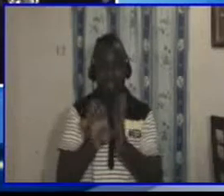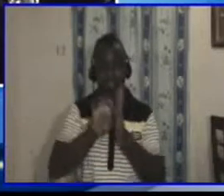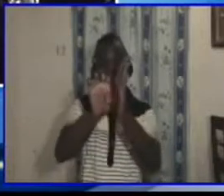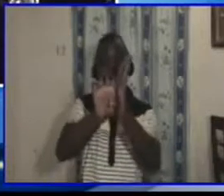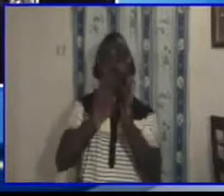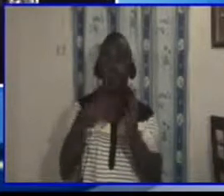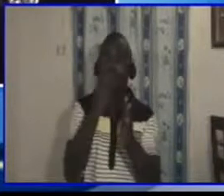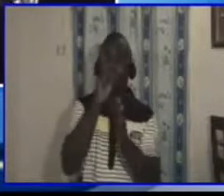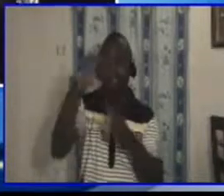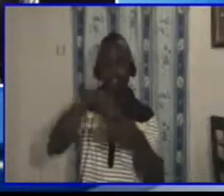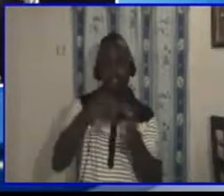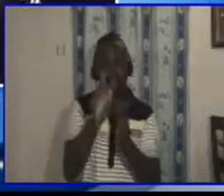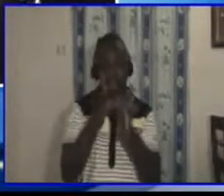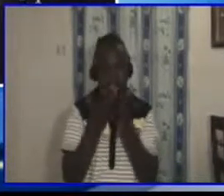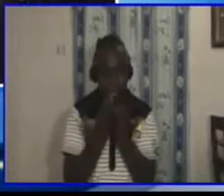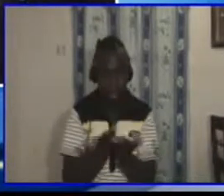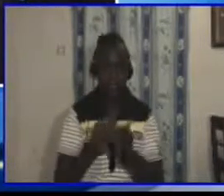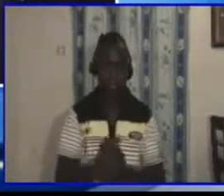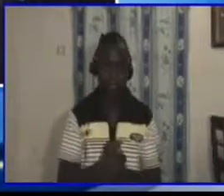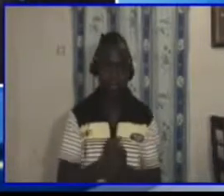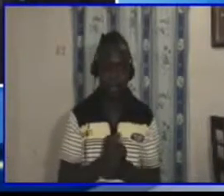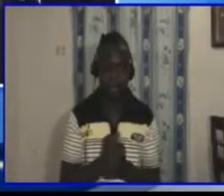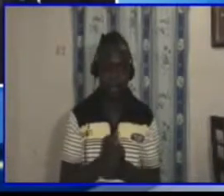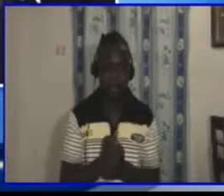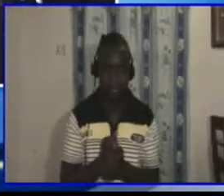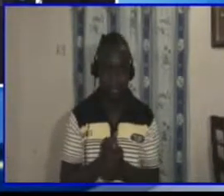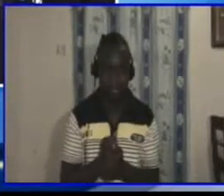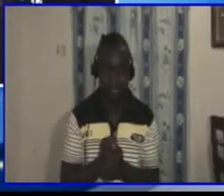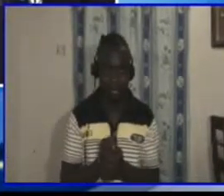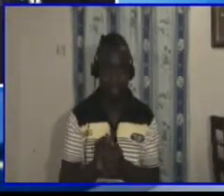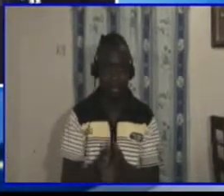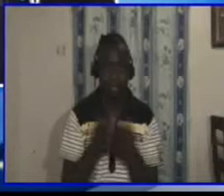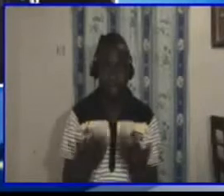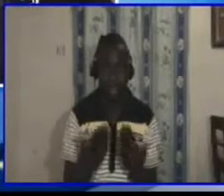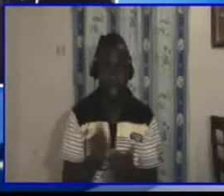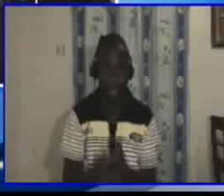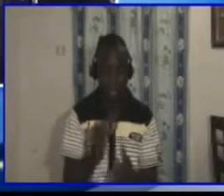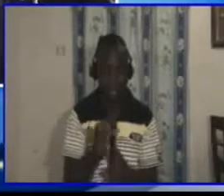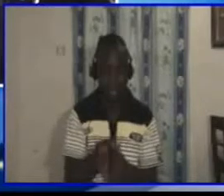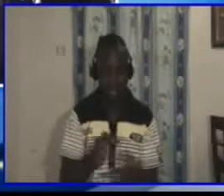così voi siete ritornati al modello biblico